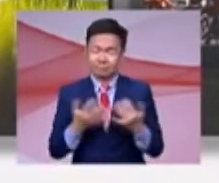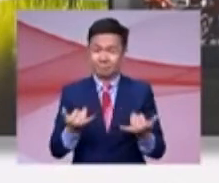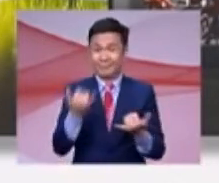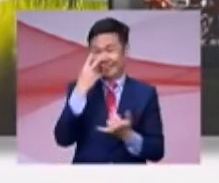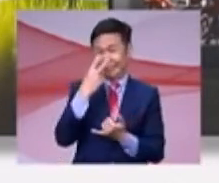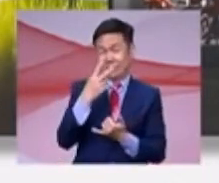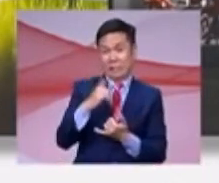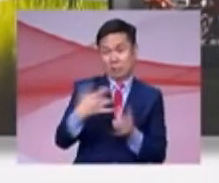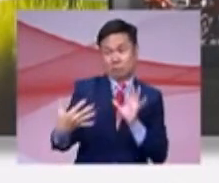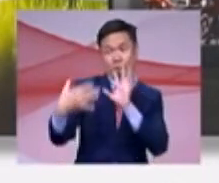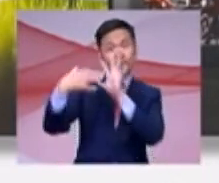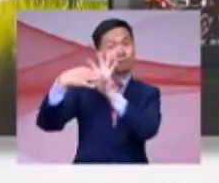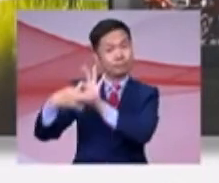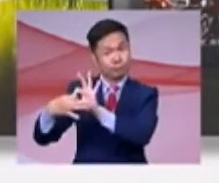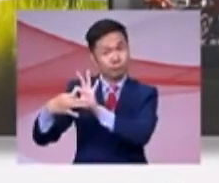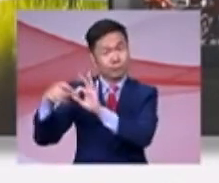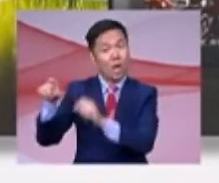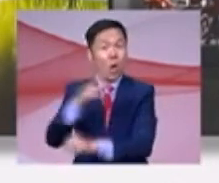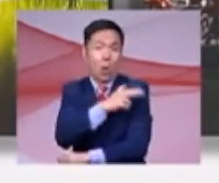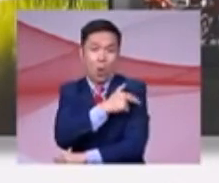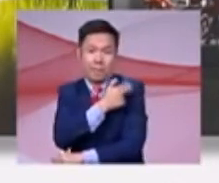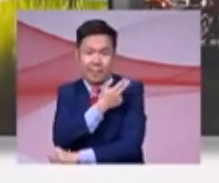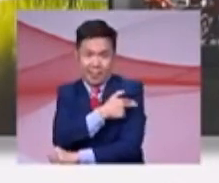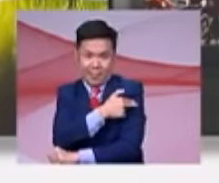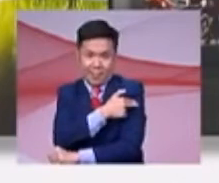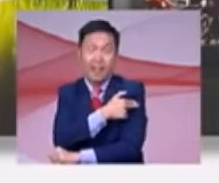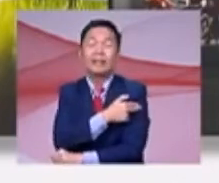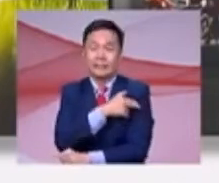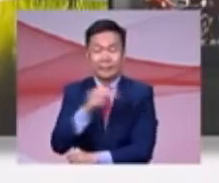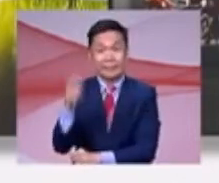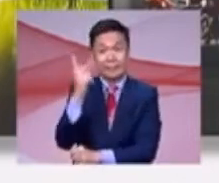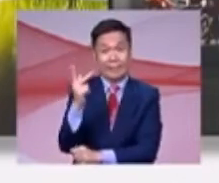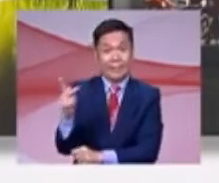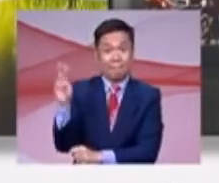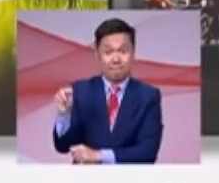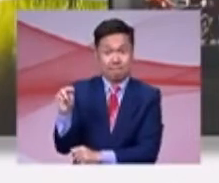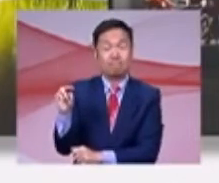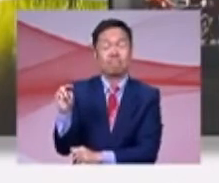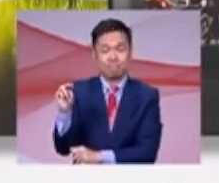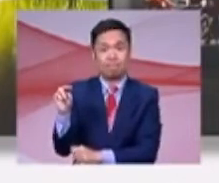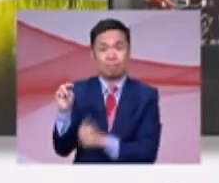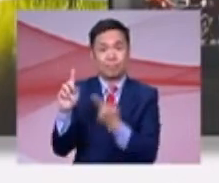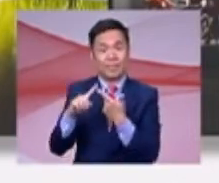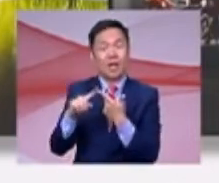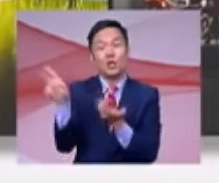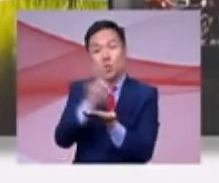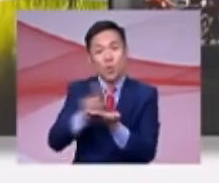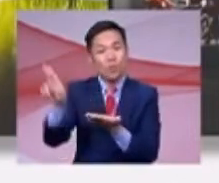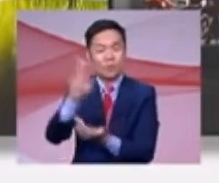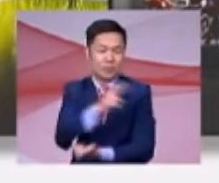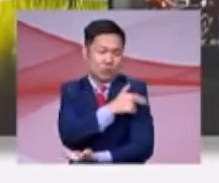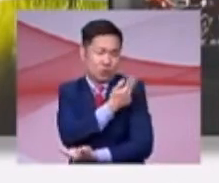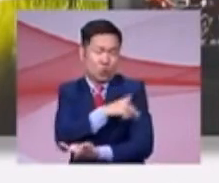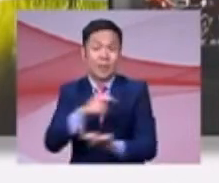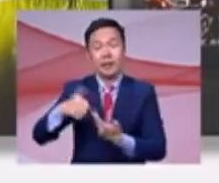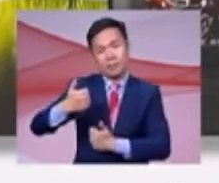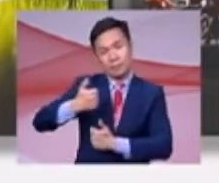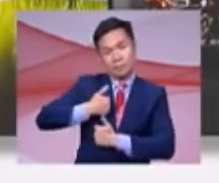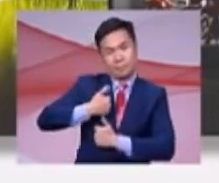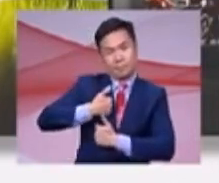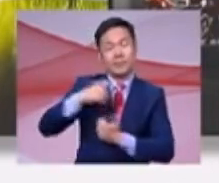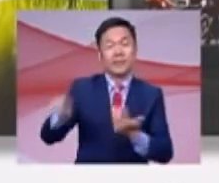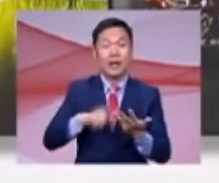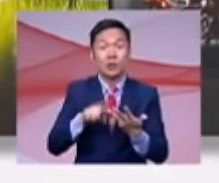kita bekerjasama dengan hospital di Kementerian Kesihatan dan juga di Universiti, Angkatan Tentera dan